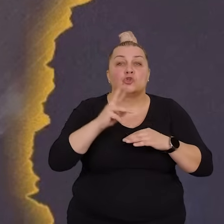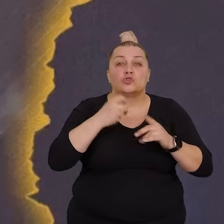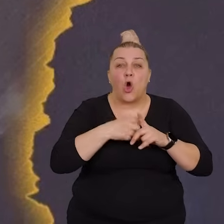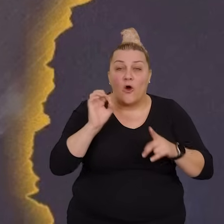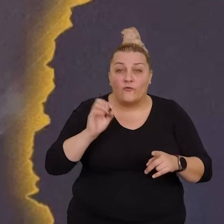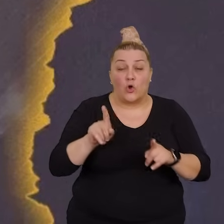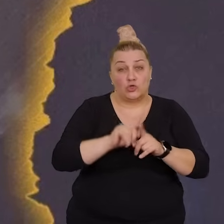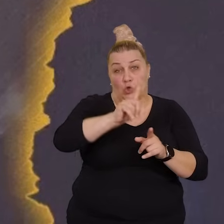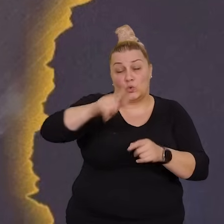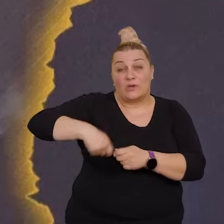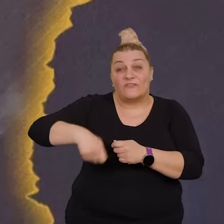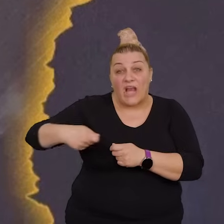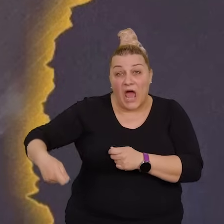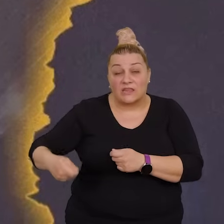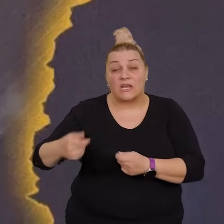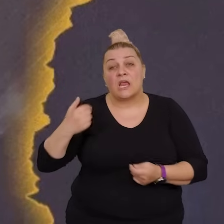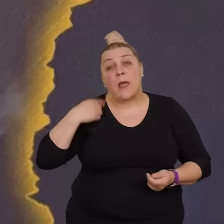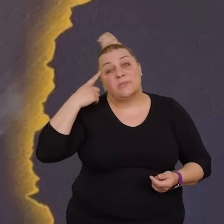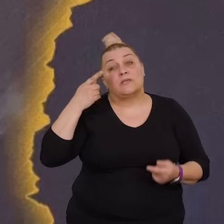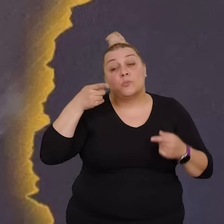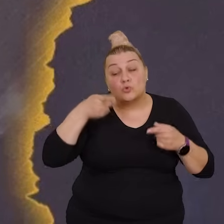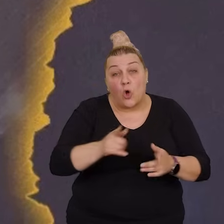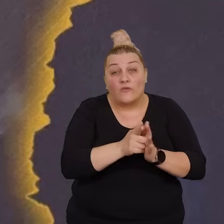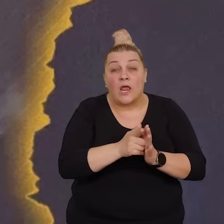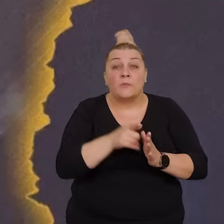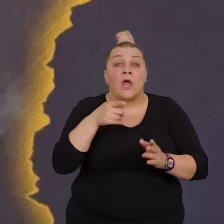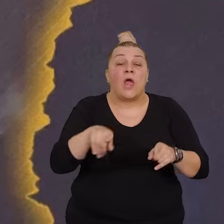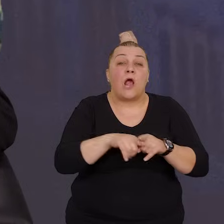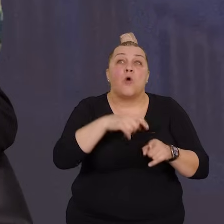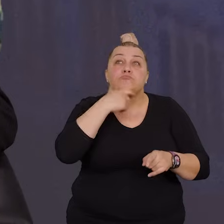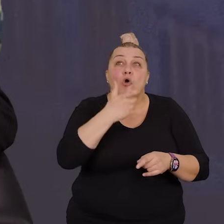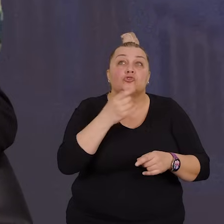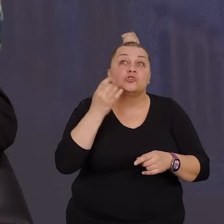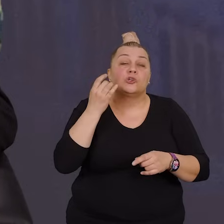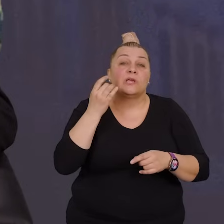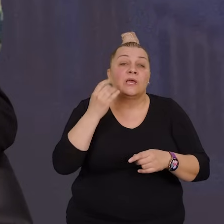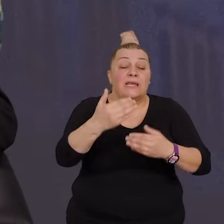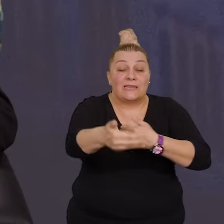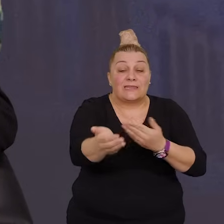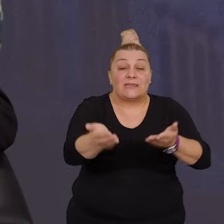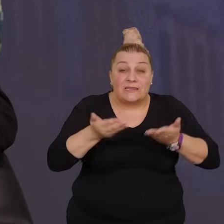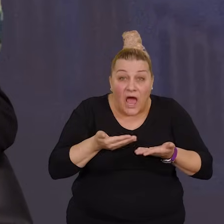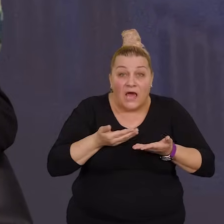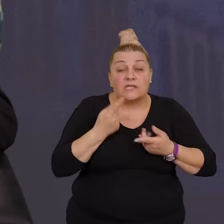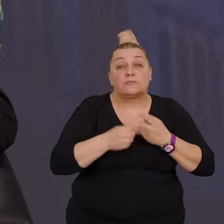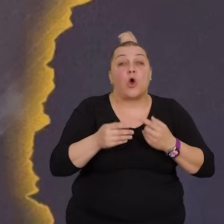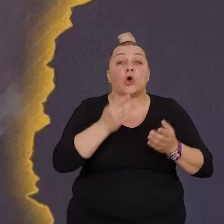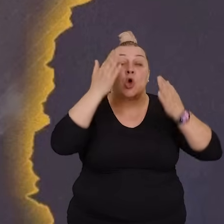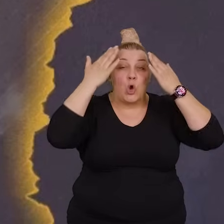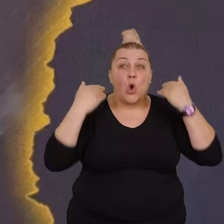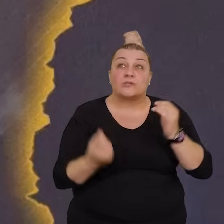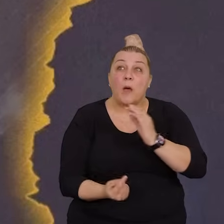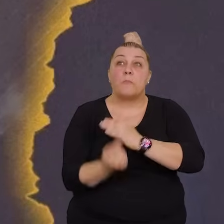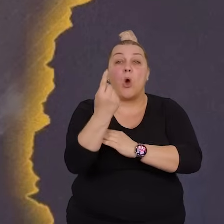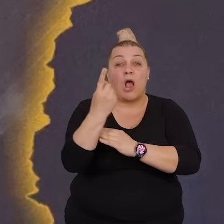naše. I ja mislim da je to bio u tom času dar Božji da se Gospa pokazala upravo u Međugorju. I meni je drago da je napokon